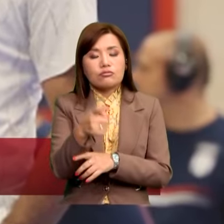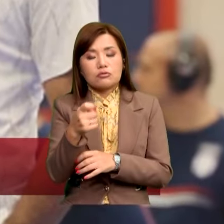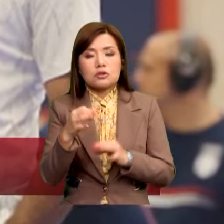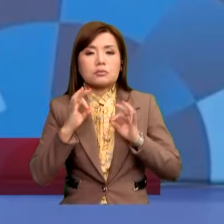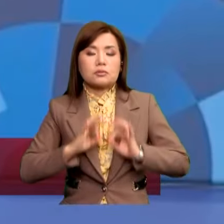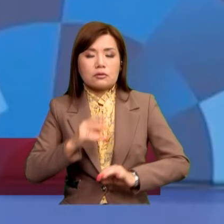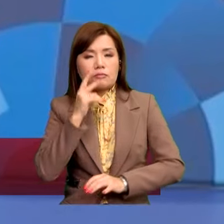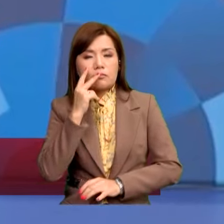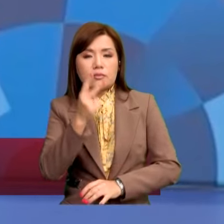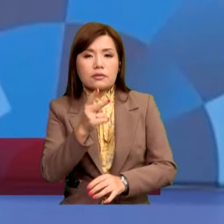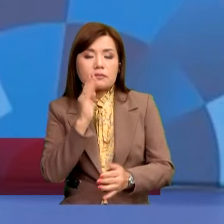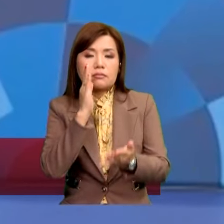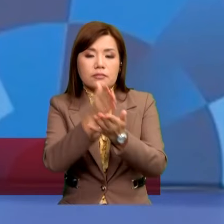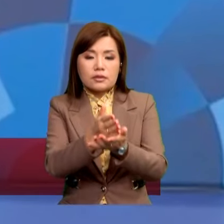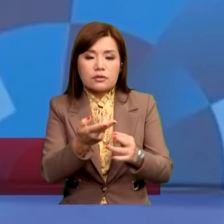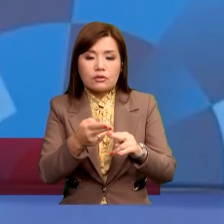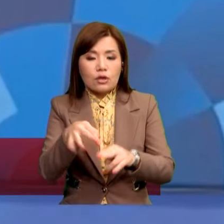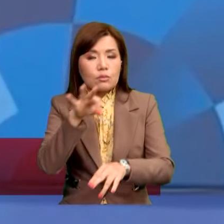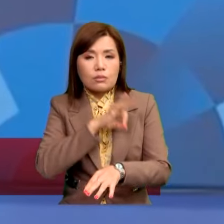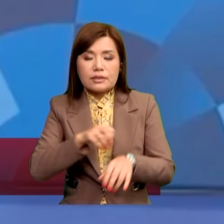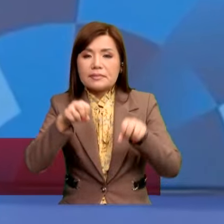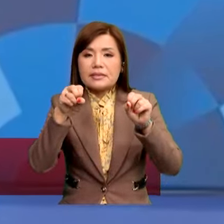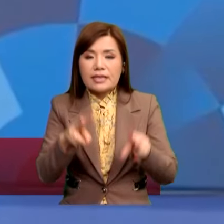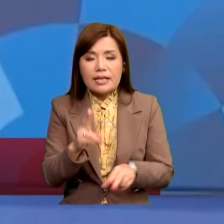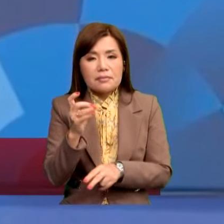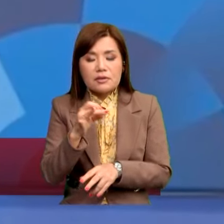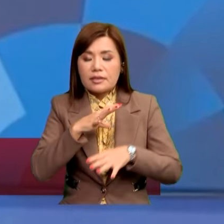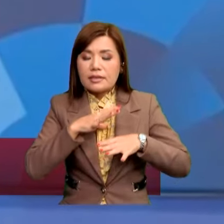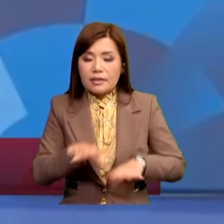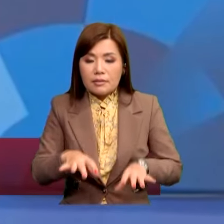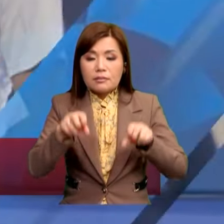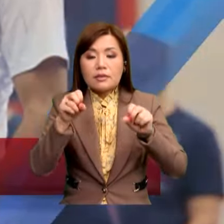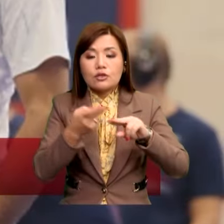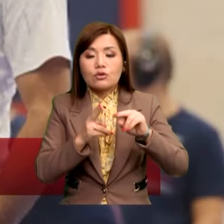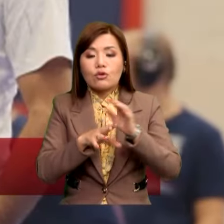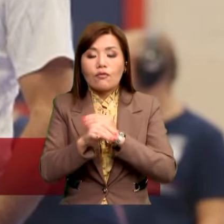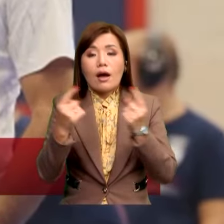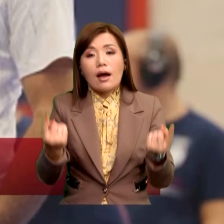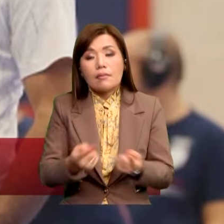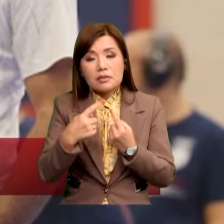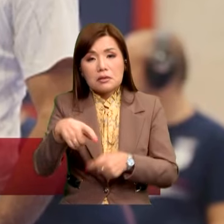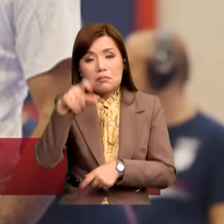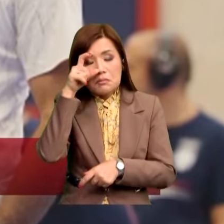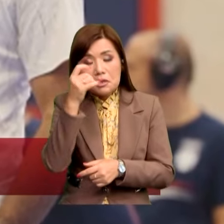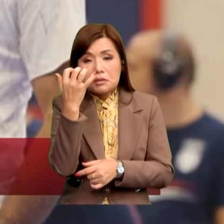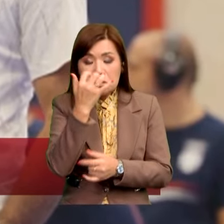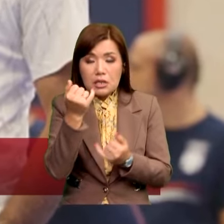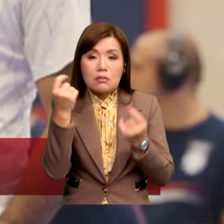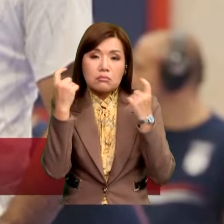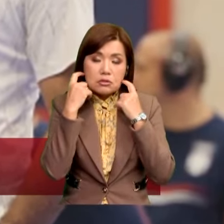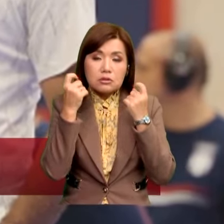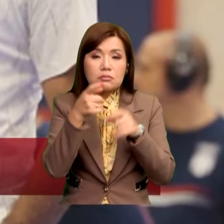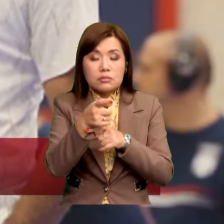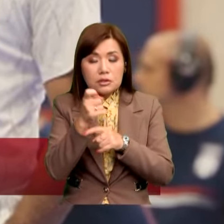невозмутимому взгляду. Во время выступления он не пользовался специальной экипировкой. Вместо этого спортсмен был в обычных очках для зрения и берушах. Хотя